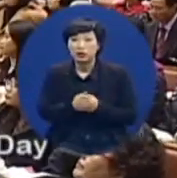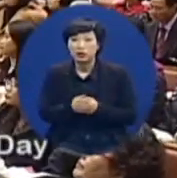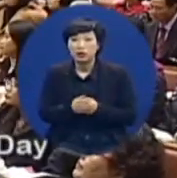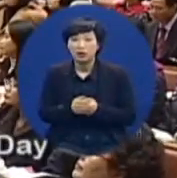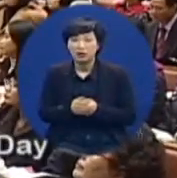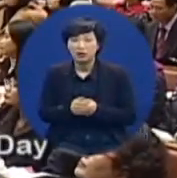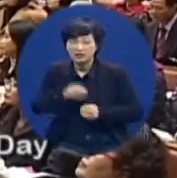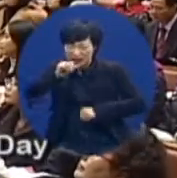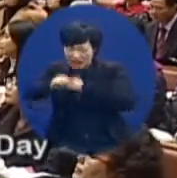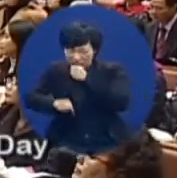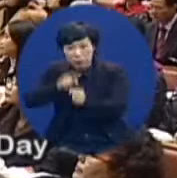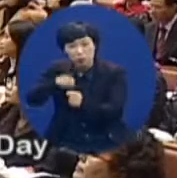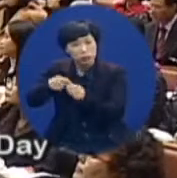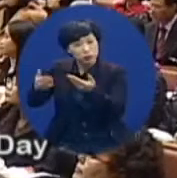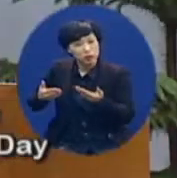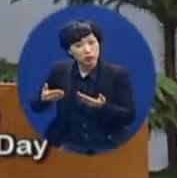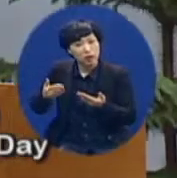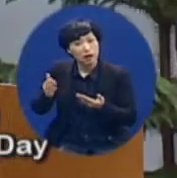성탄절이